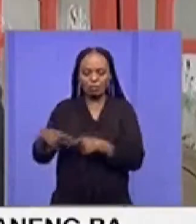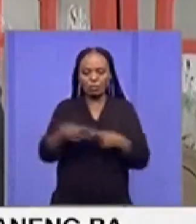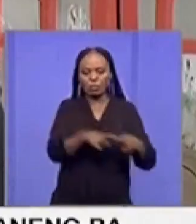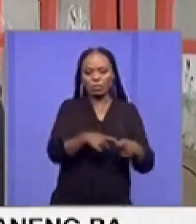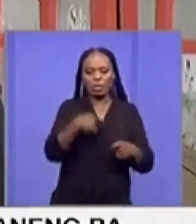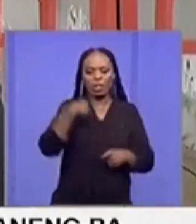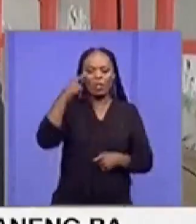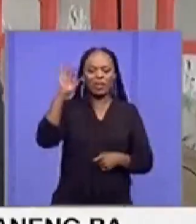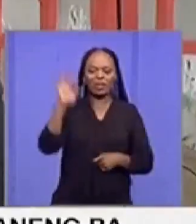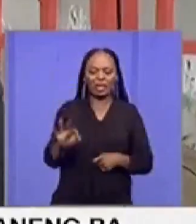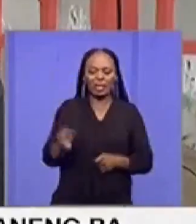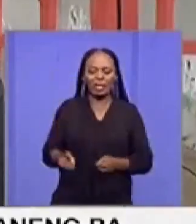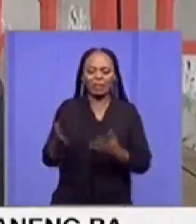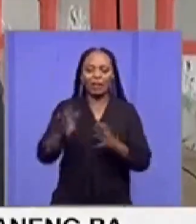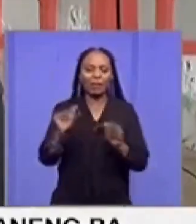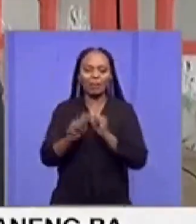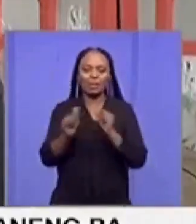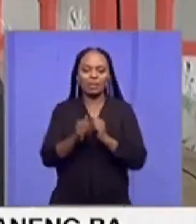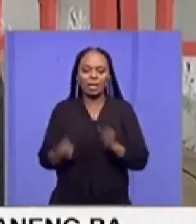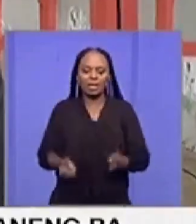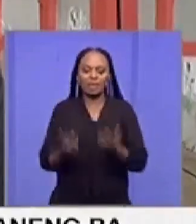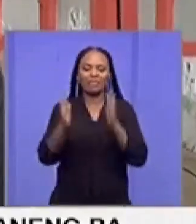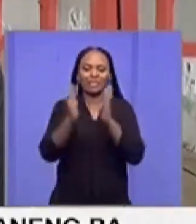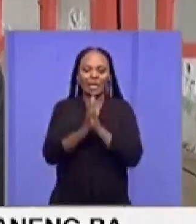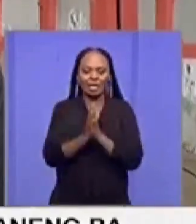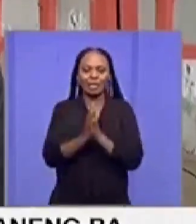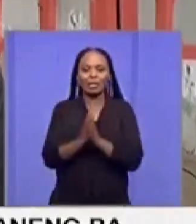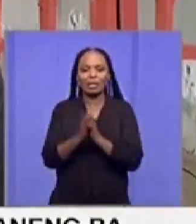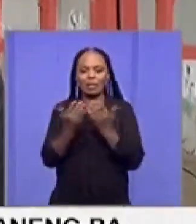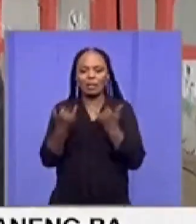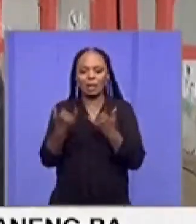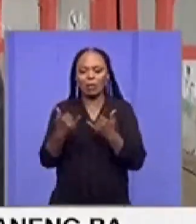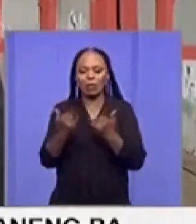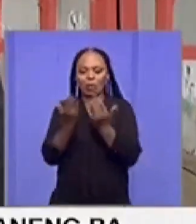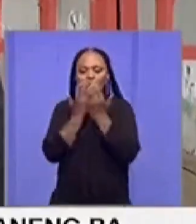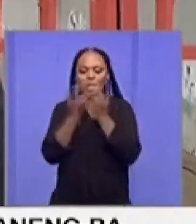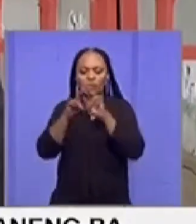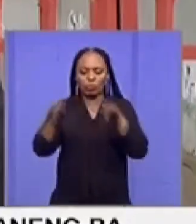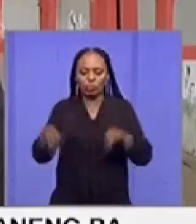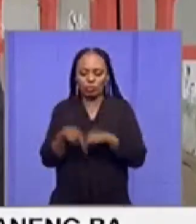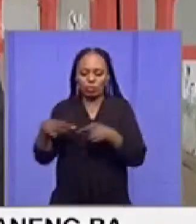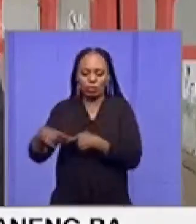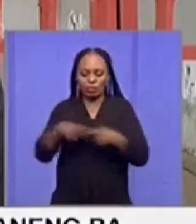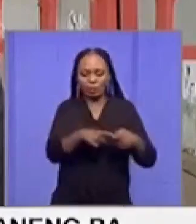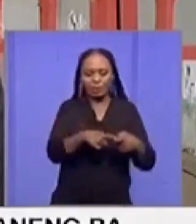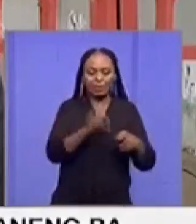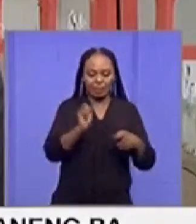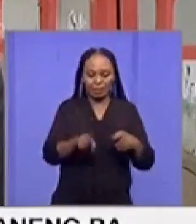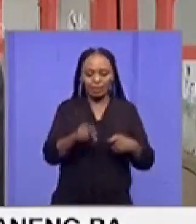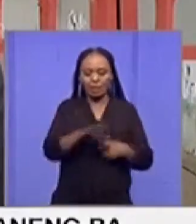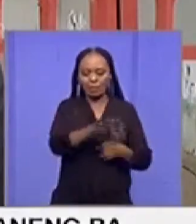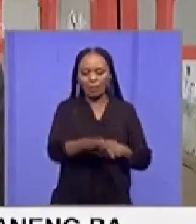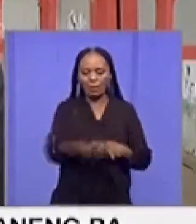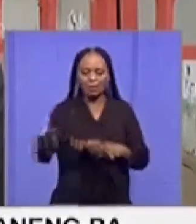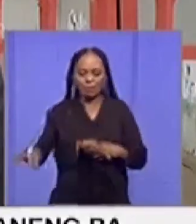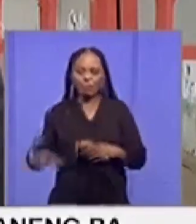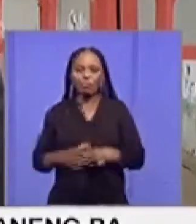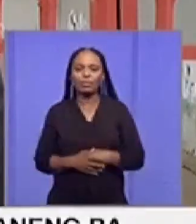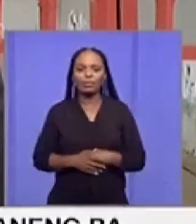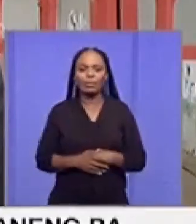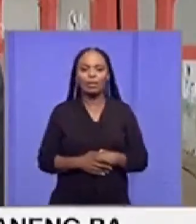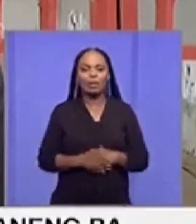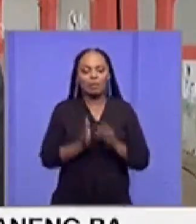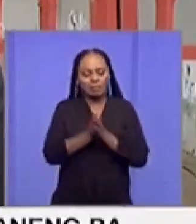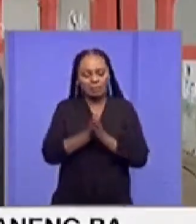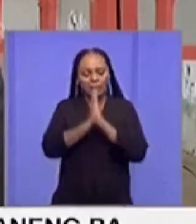di tla hlaela re tla ba fa tša go feta lesome gore ba tlo kgona gore ba tšwele pele ba tsene sekolo ka mowe awa re kgopelela